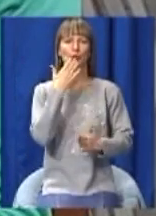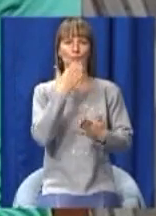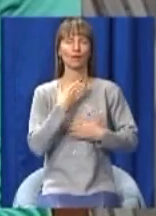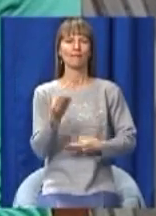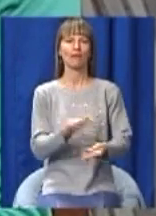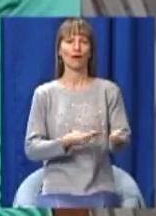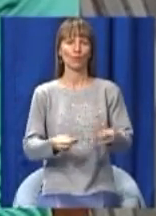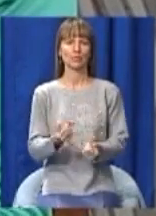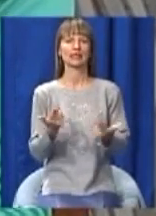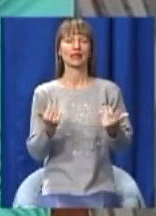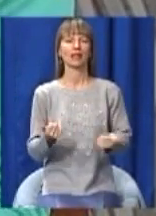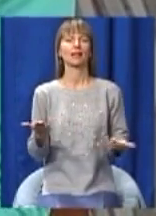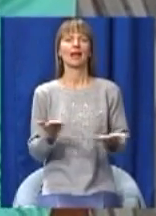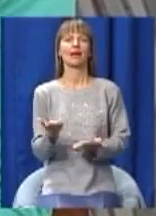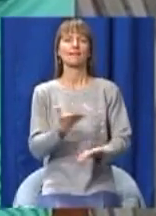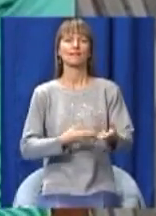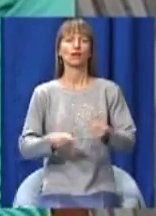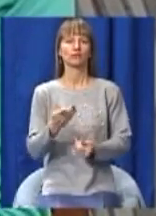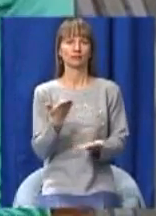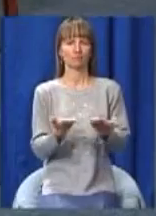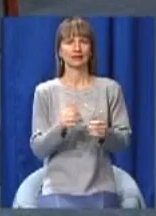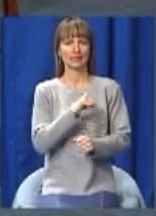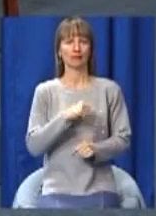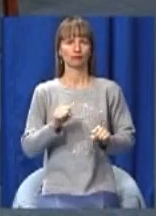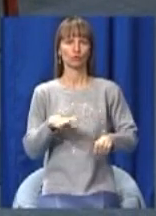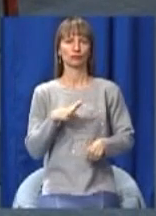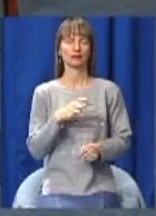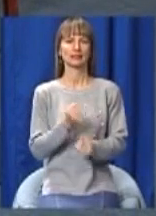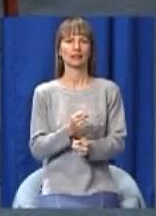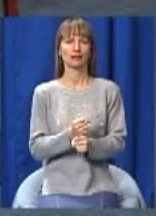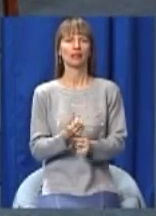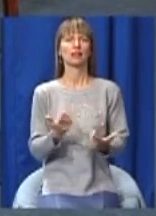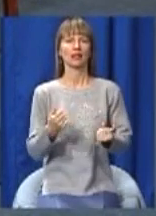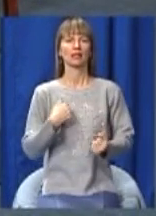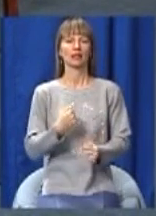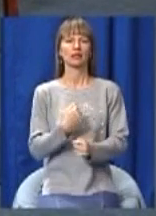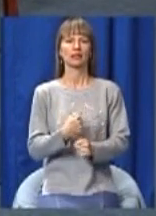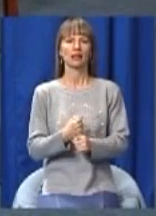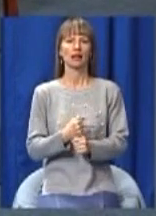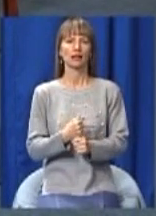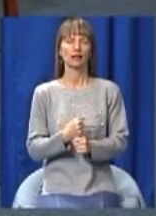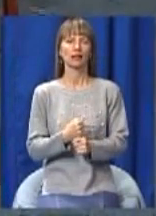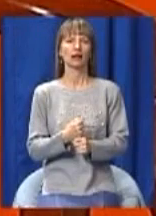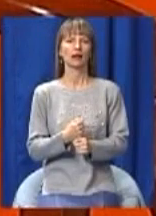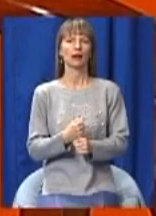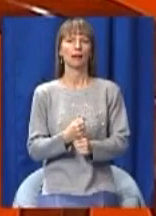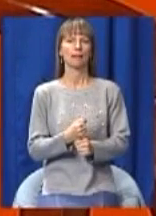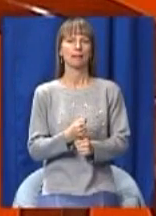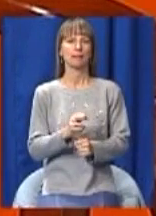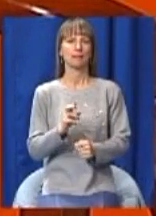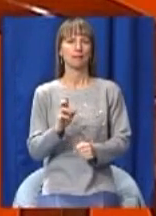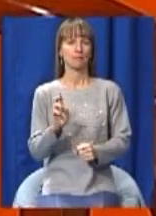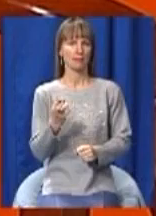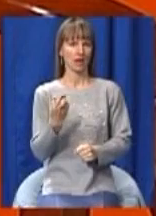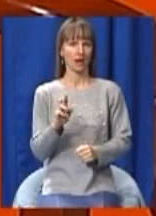фокусы какие фокусы ты можно самое кефир было я делала дальян брык